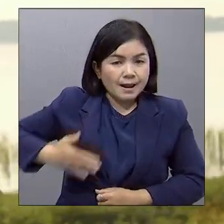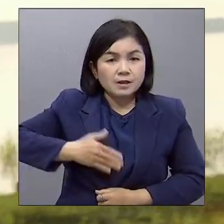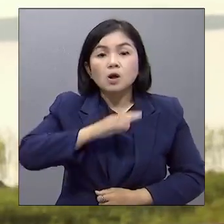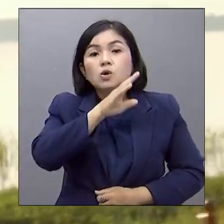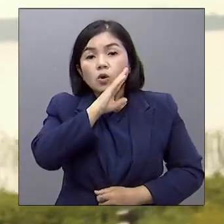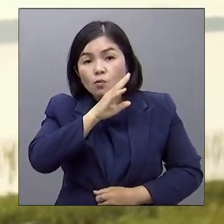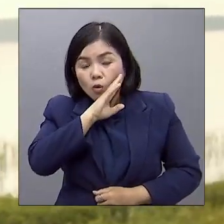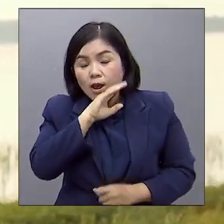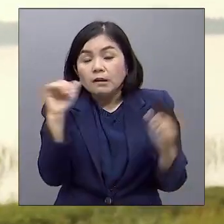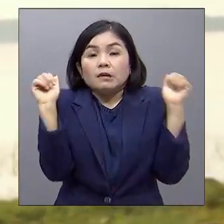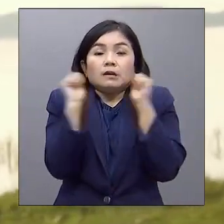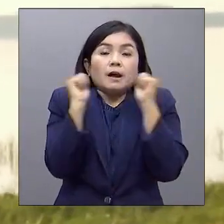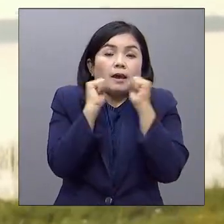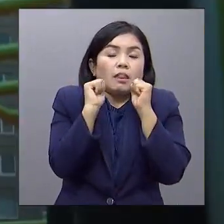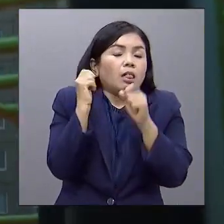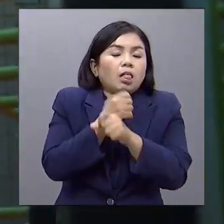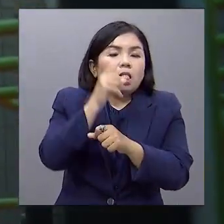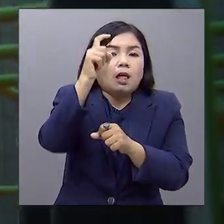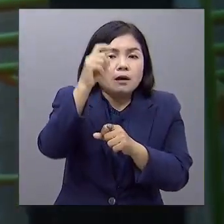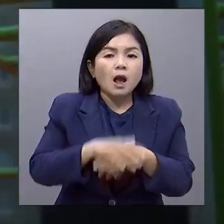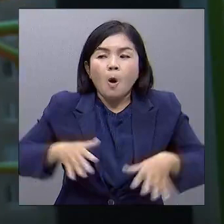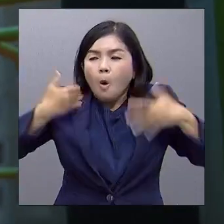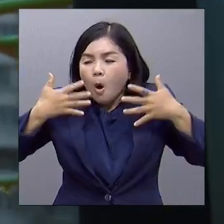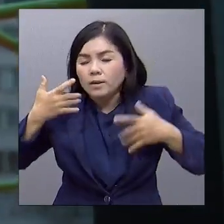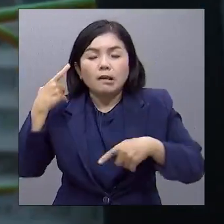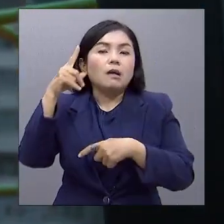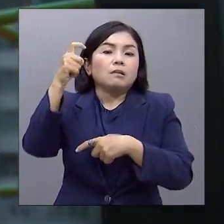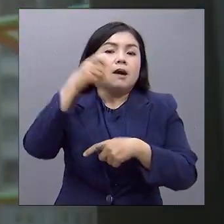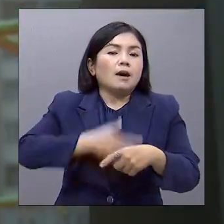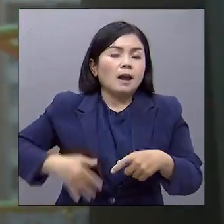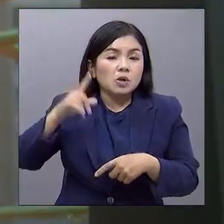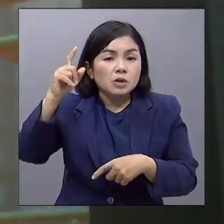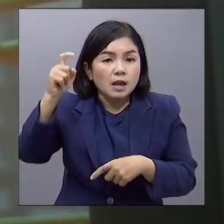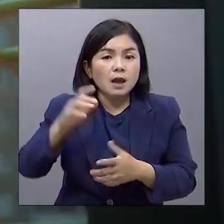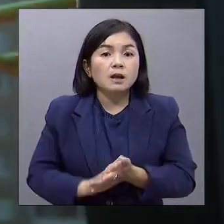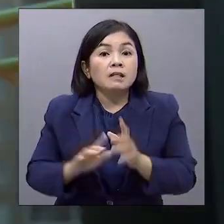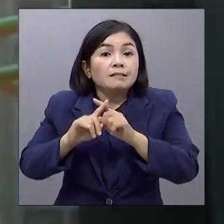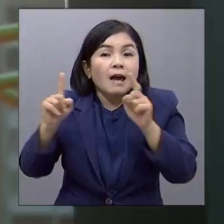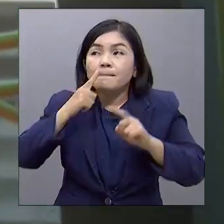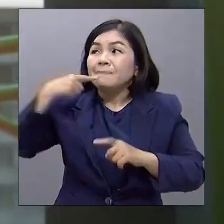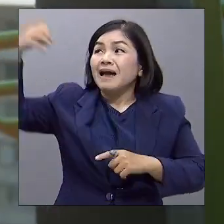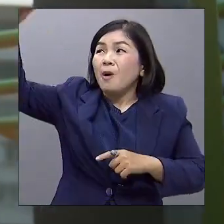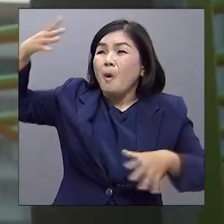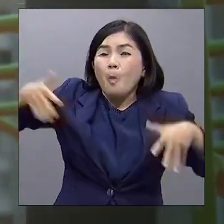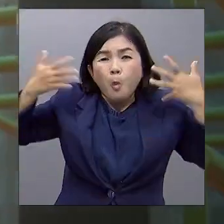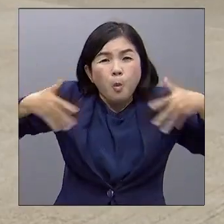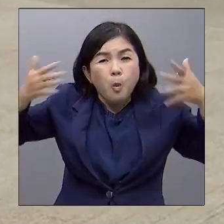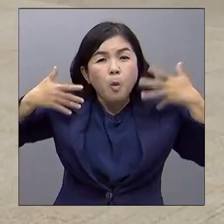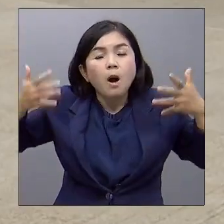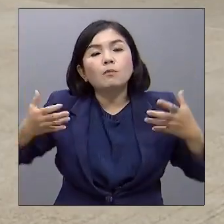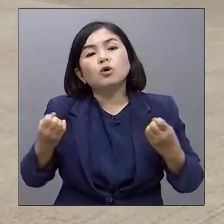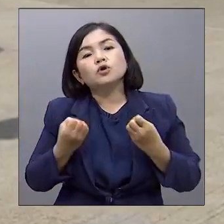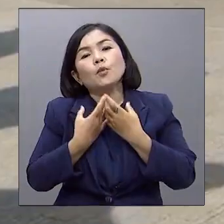อุณหภูมิต่ำไปมันก็ทำงานไม่ได้นะสูงไปก็ทำงานไม่ได้ทีนี้พออุณหภูมิมันสูงมากๆถึงจุดหนึ่งเนี่ยเซลล์มันก็จะตายน